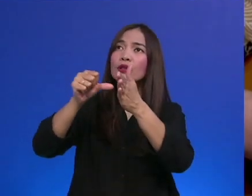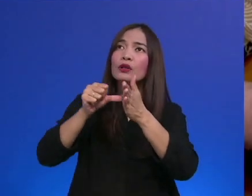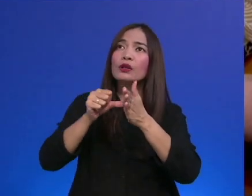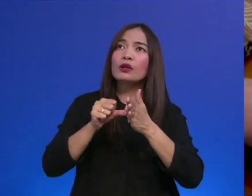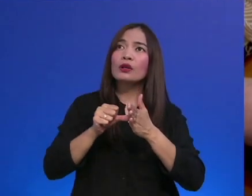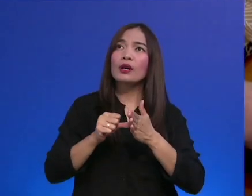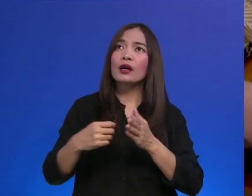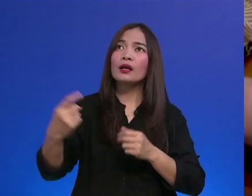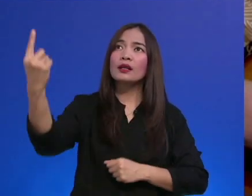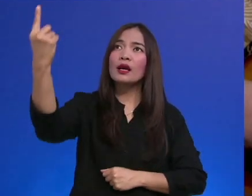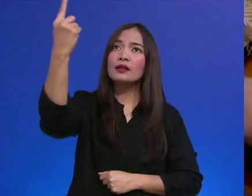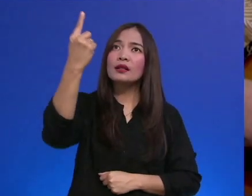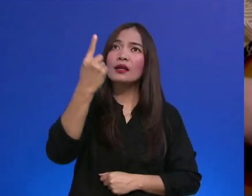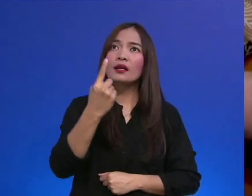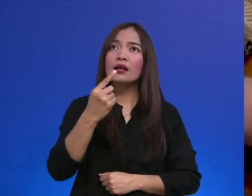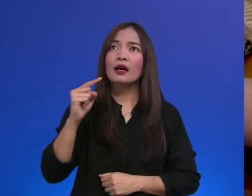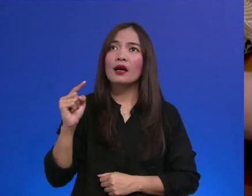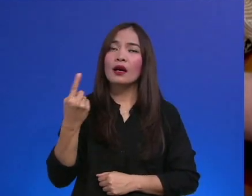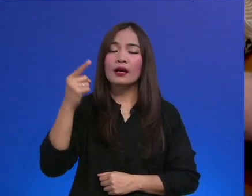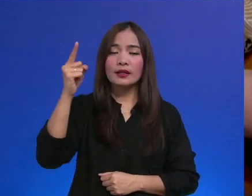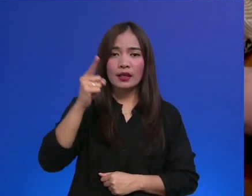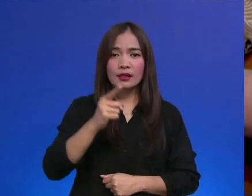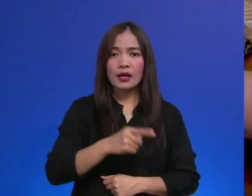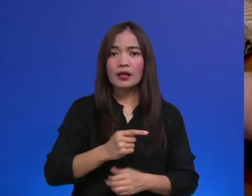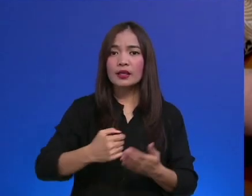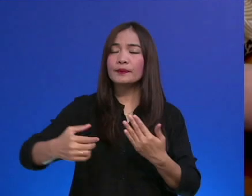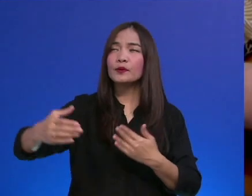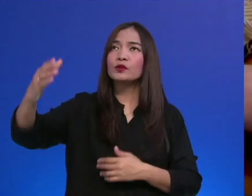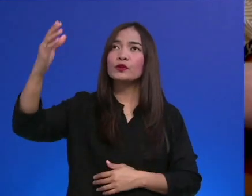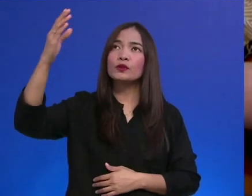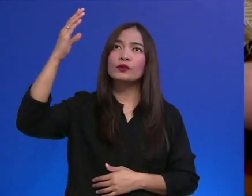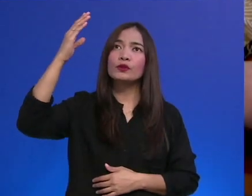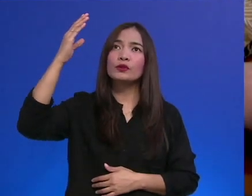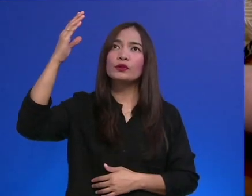pertolongan datang hanya darimu